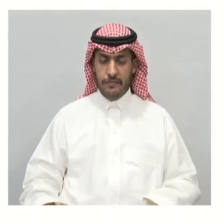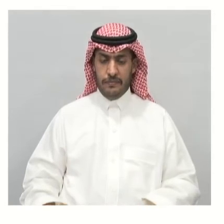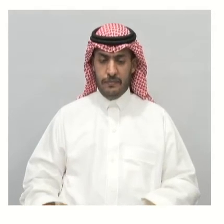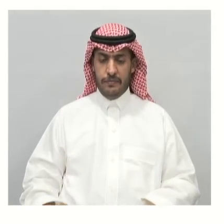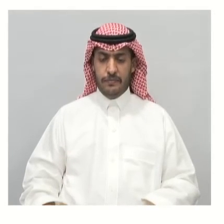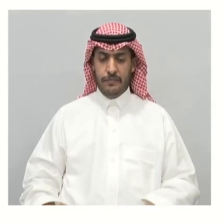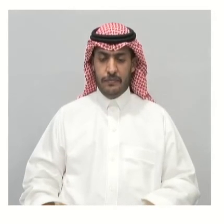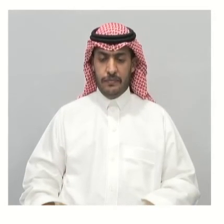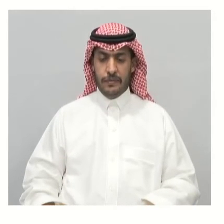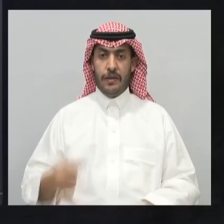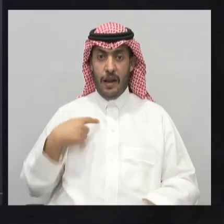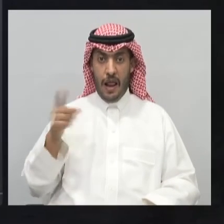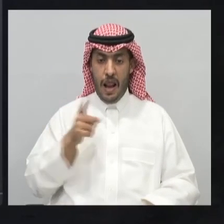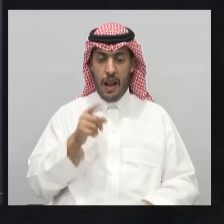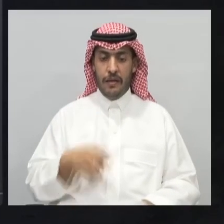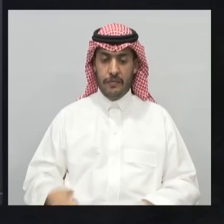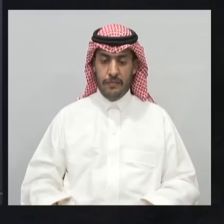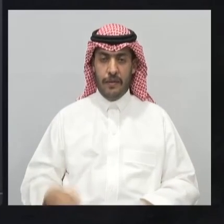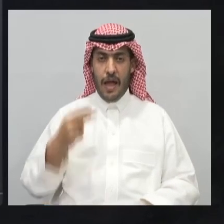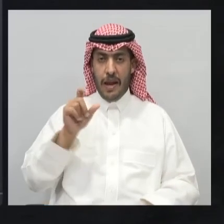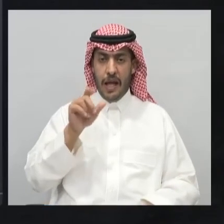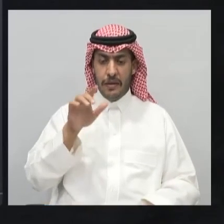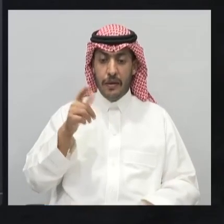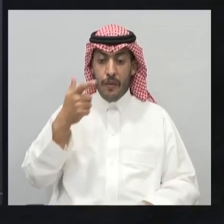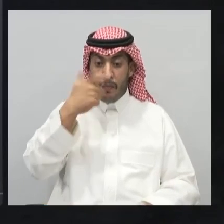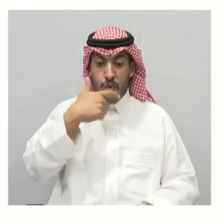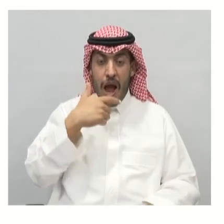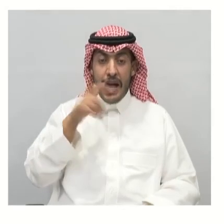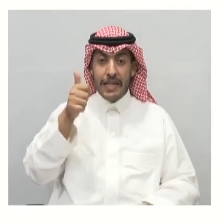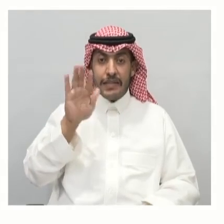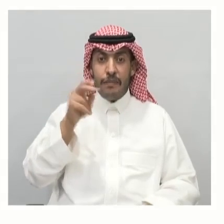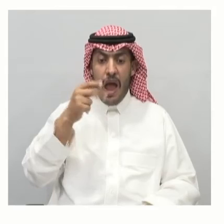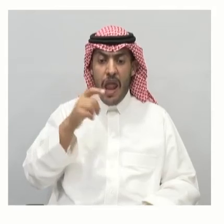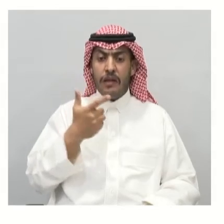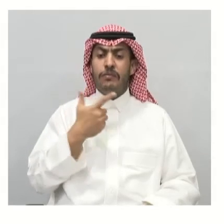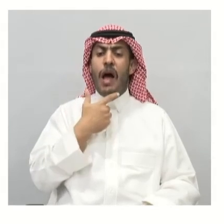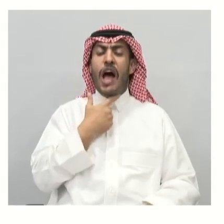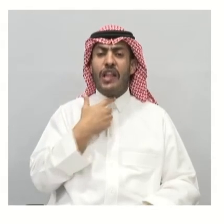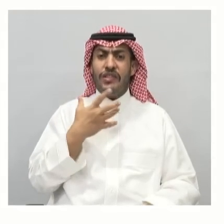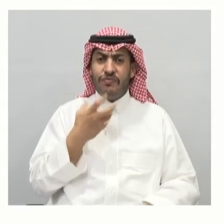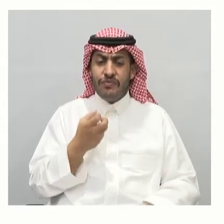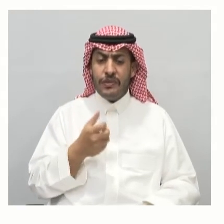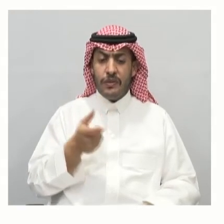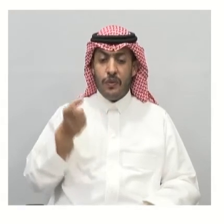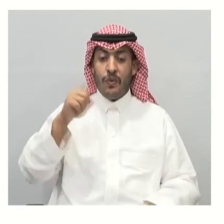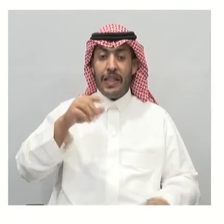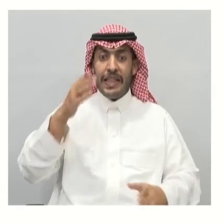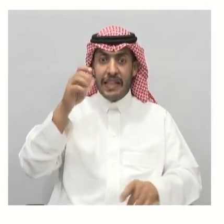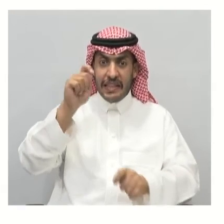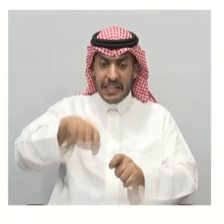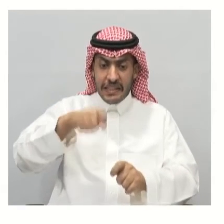النتيجه نقرا العناصر بكاء اسماعيل عليه السلام من شده العطش تكسير ابراهيم عليه